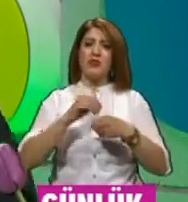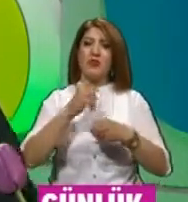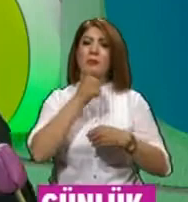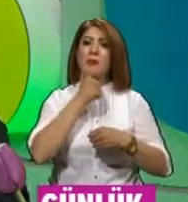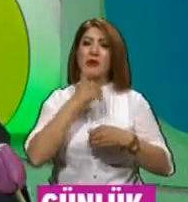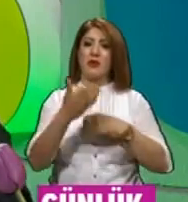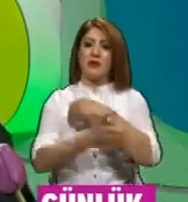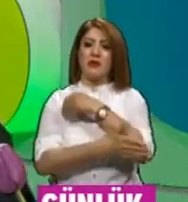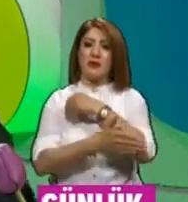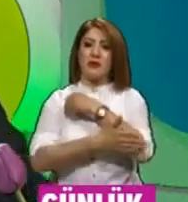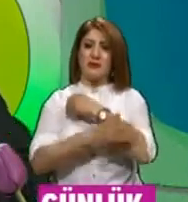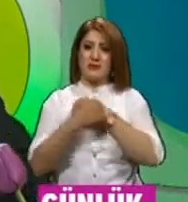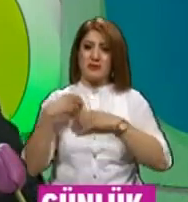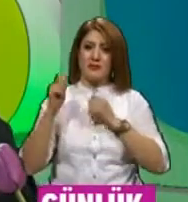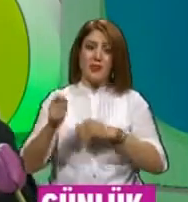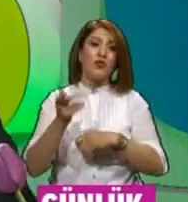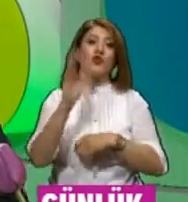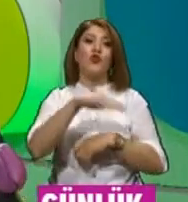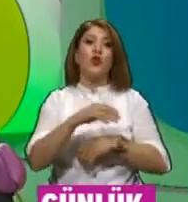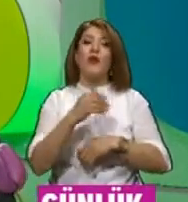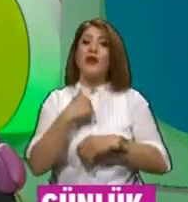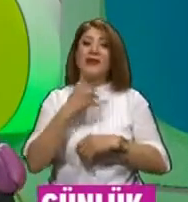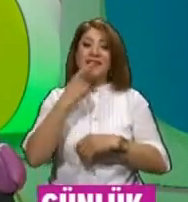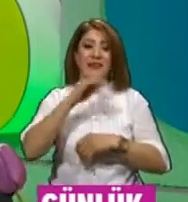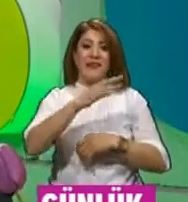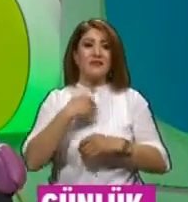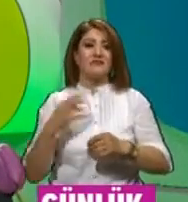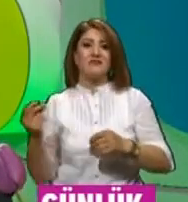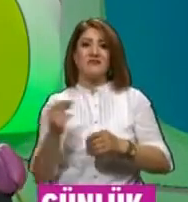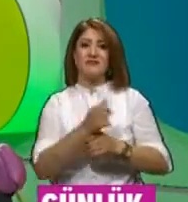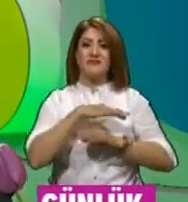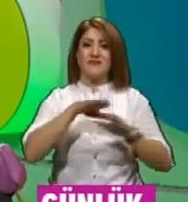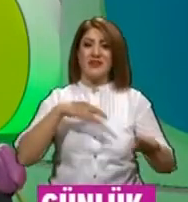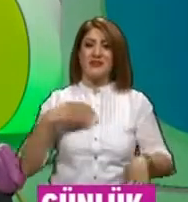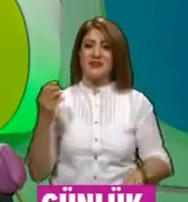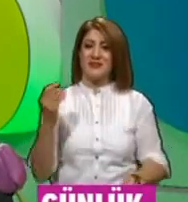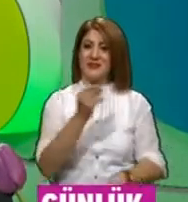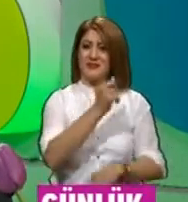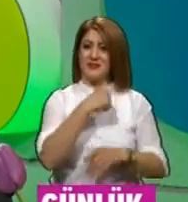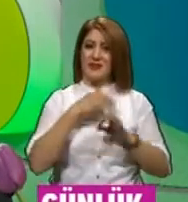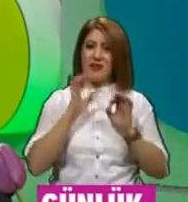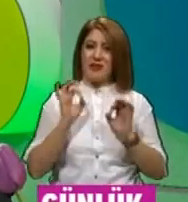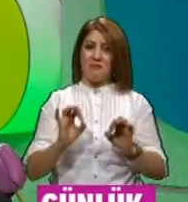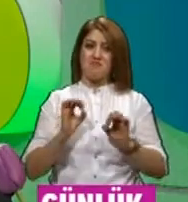Her fırsatta denize kaçardım. Denize çok yakın olduğumuz için.